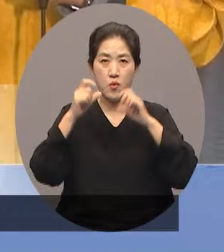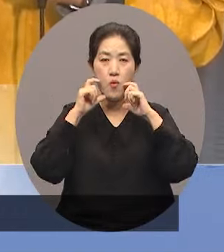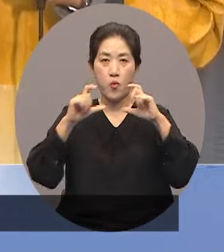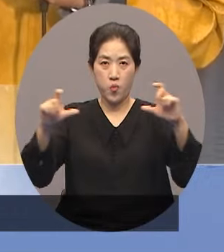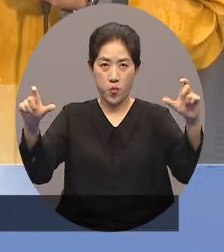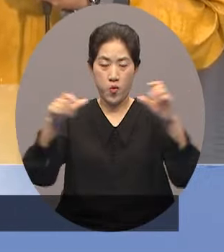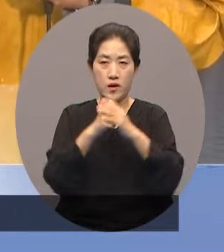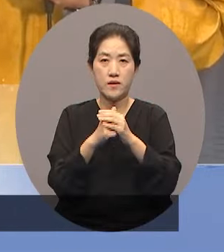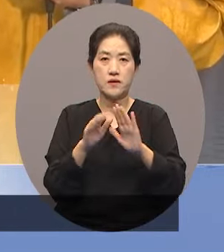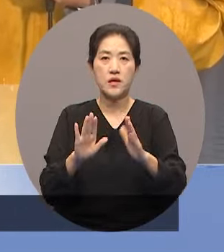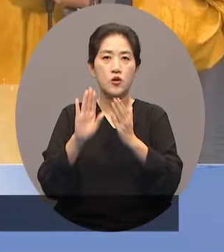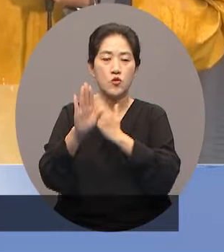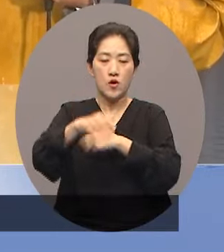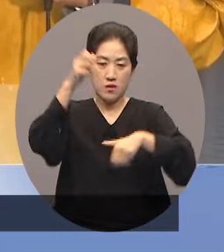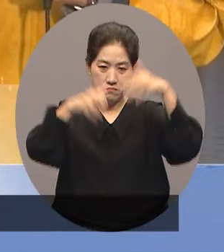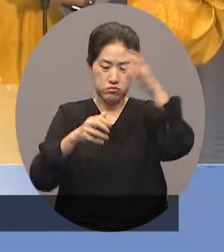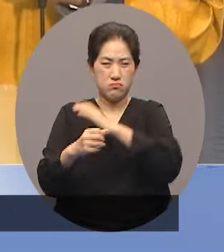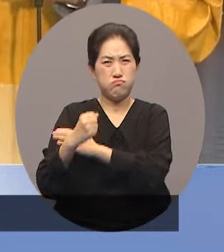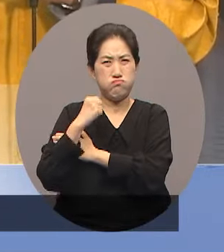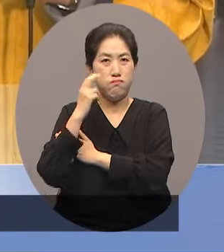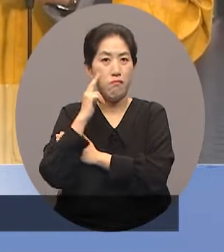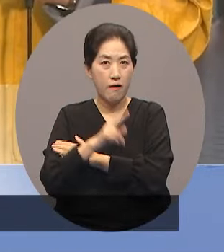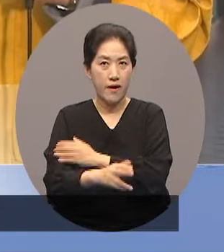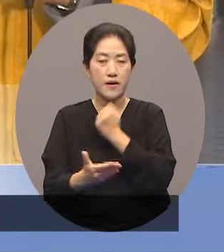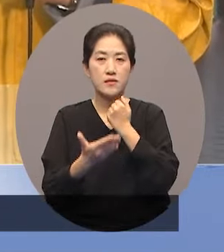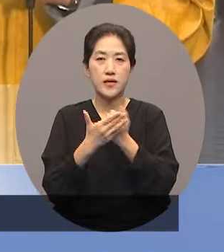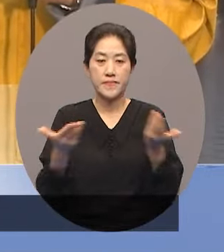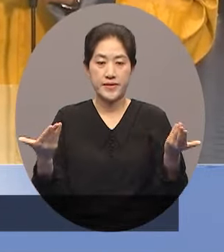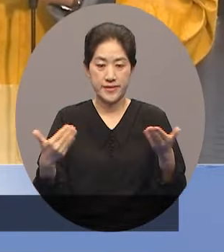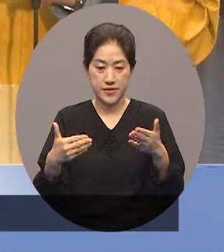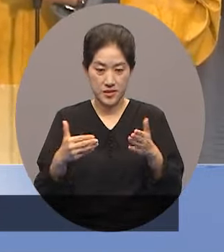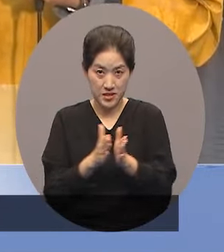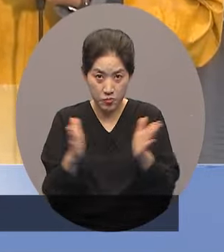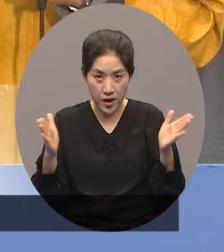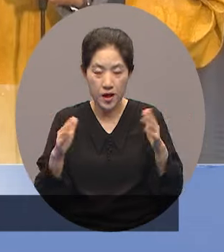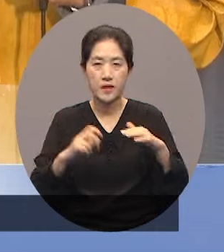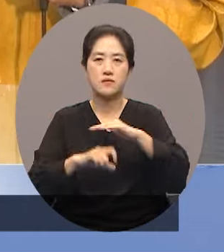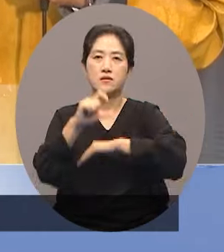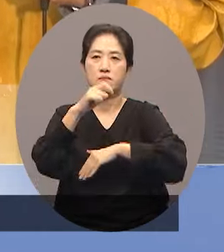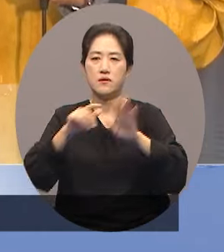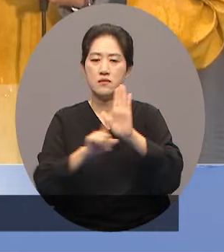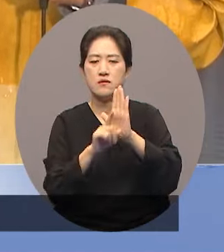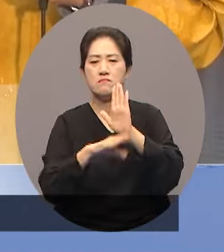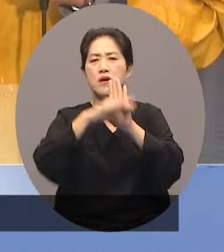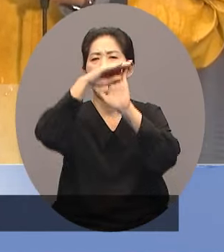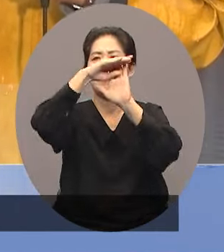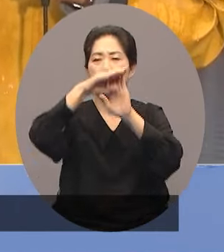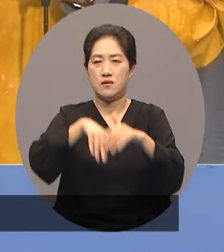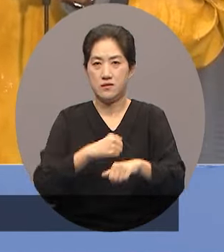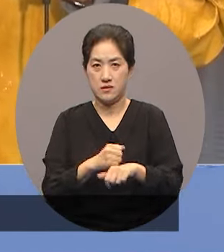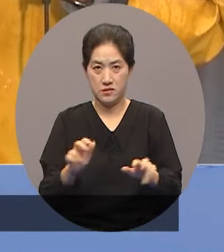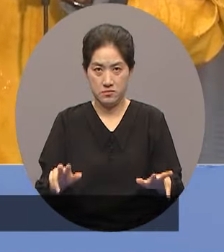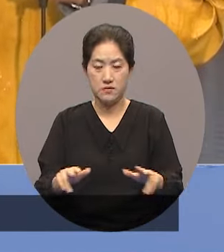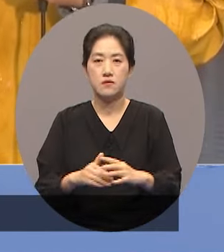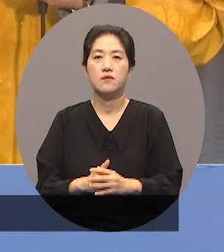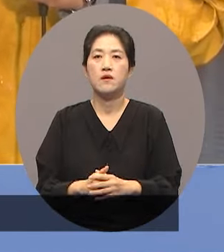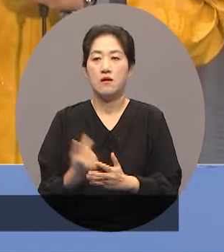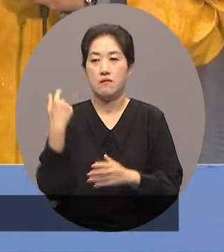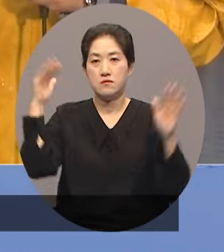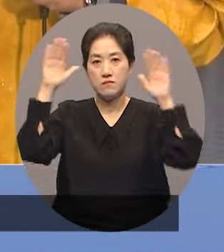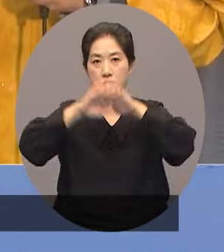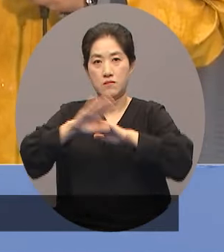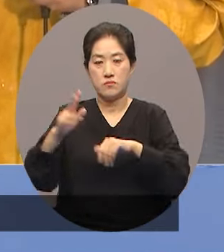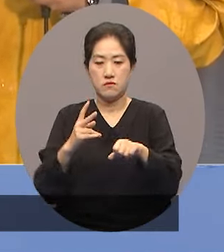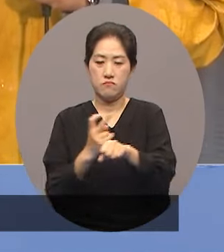내려졌는데 이후 빗줄기가 더 거세지더니 출근 시간쯤엔 호우경보로 한 단계 더 격상됐습니다.